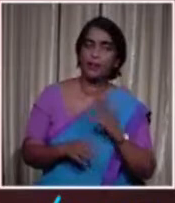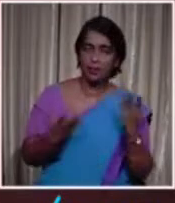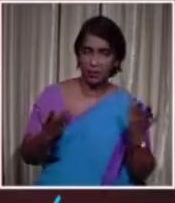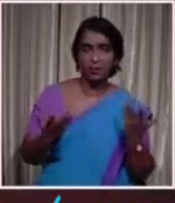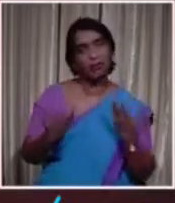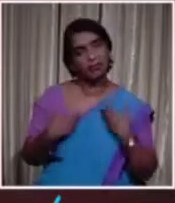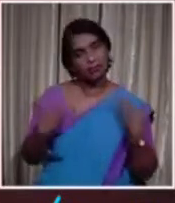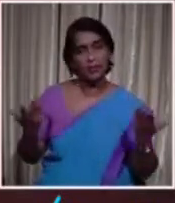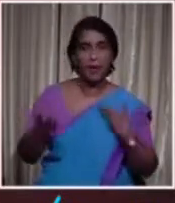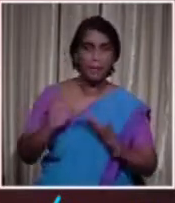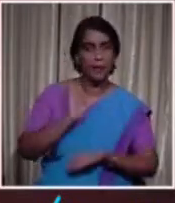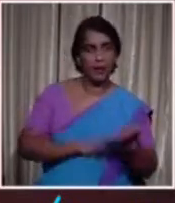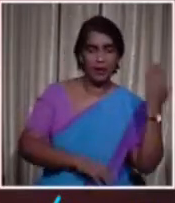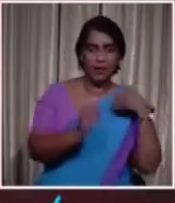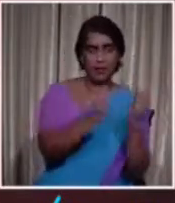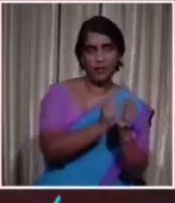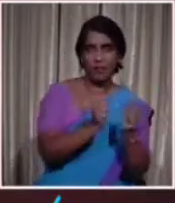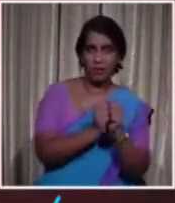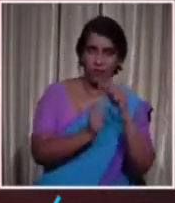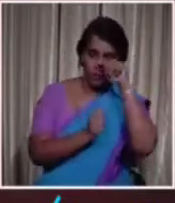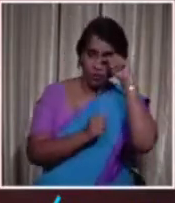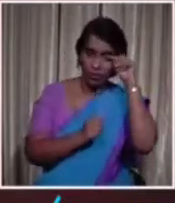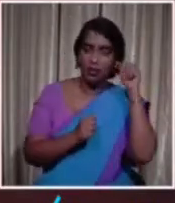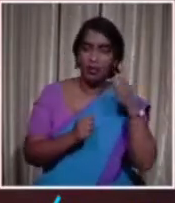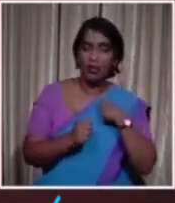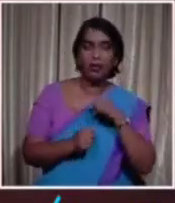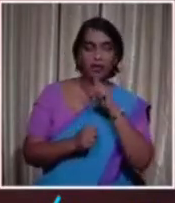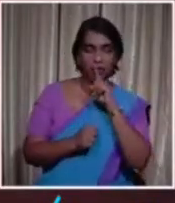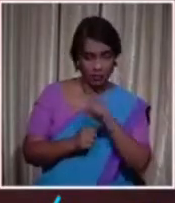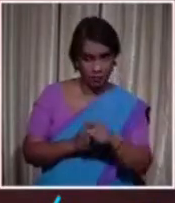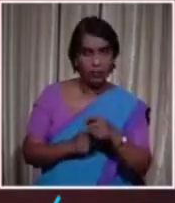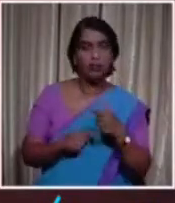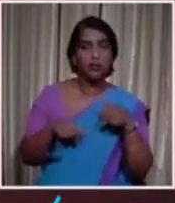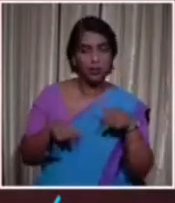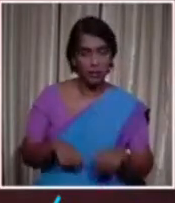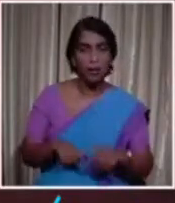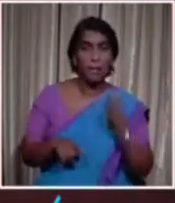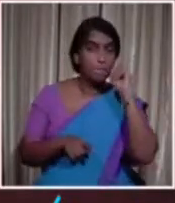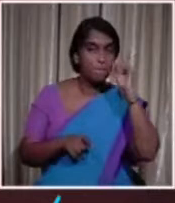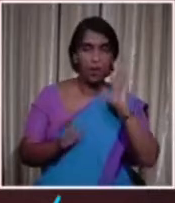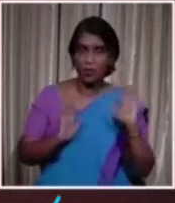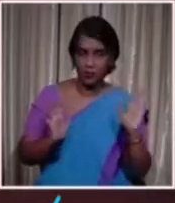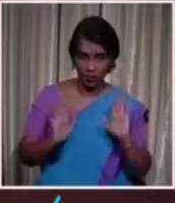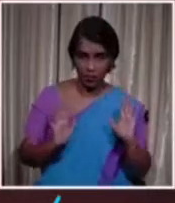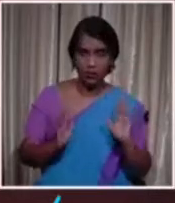අපි ගෝ එනං අපි ගිහිල්ලා වැඩේට කරන්නම් කියලා. ඒ නිසා මම තවම ඉල්ලීමක් කරන්නේ මේක පරක්කු නැහැ.